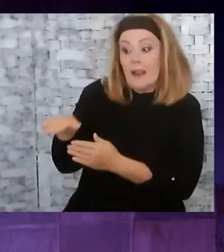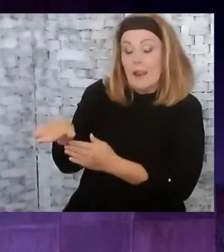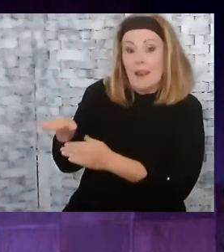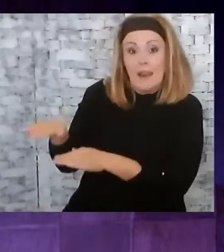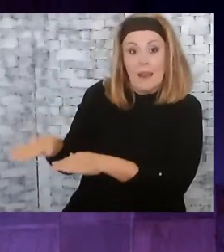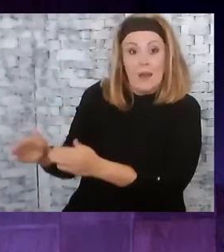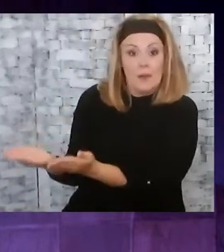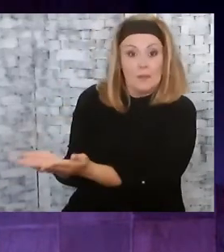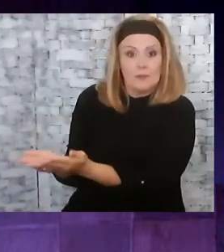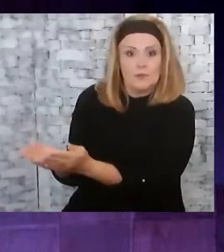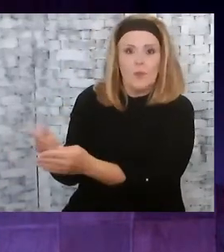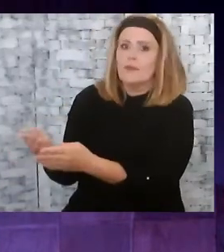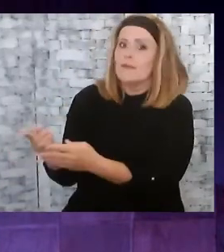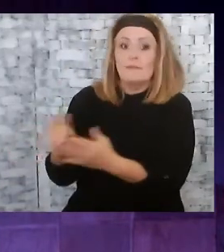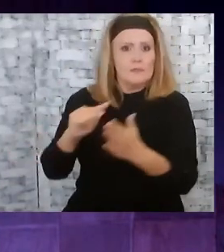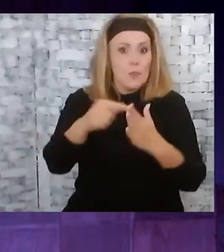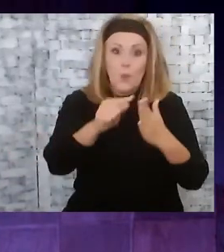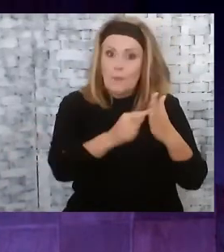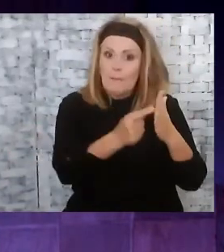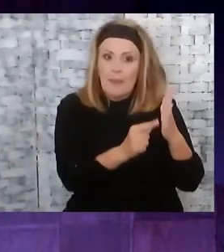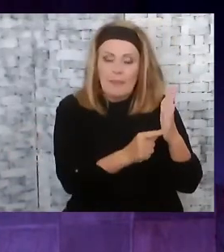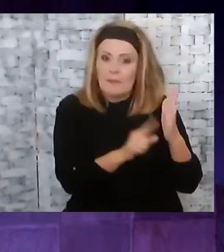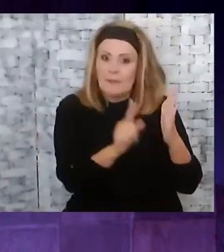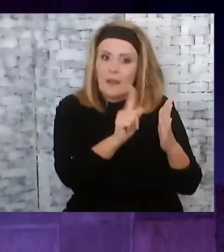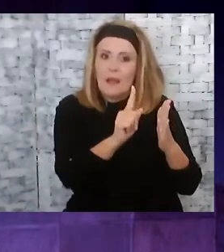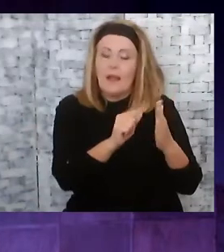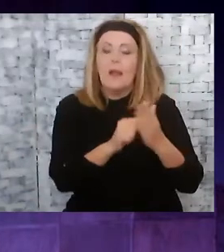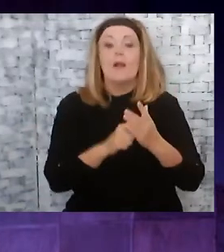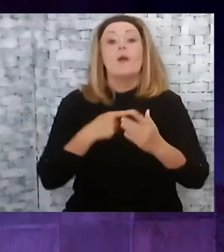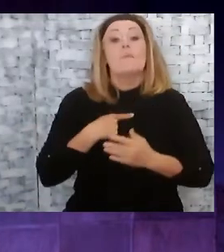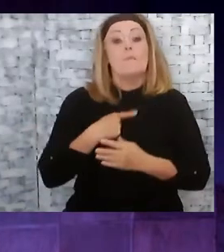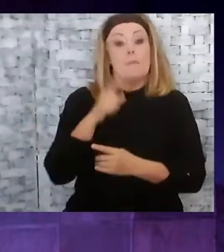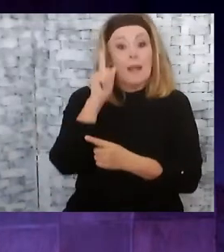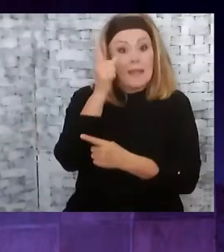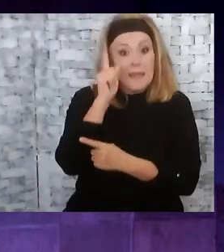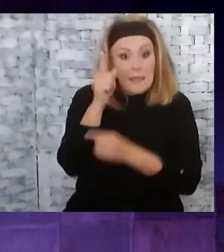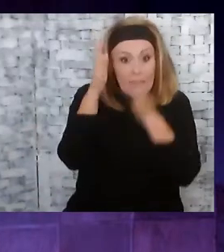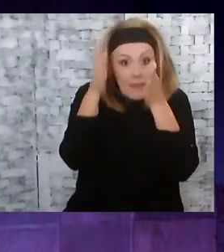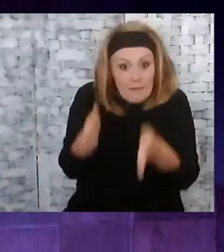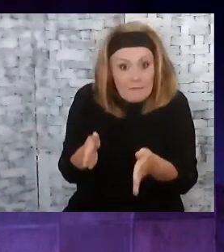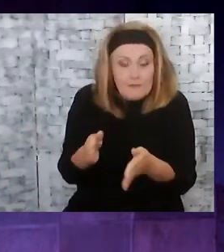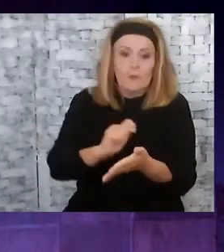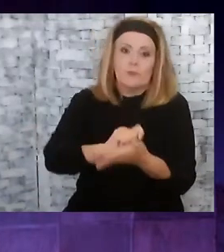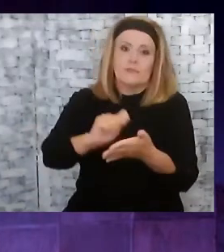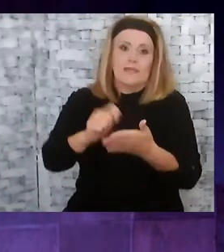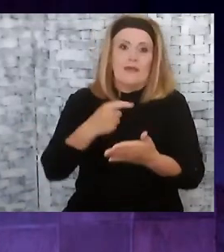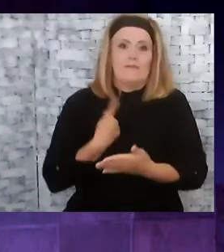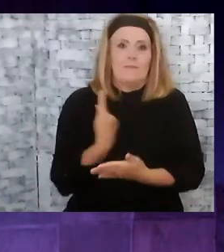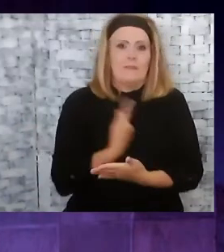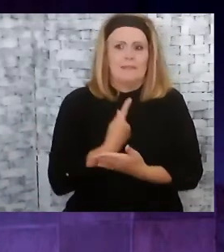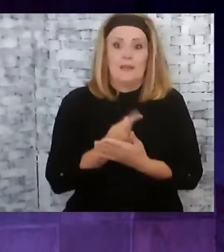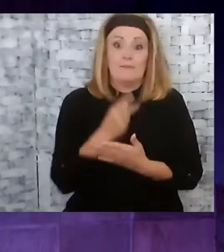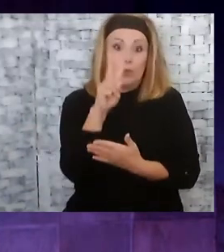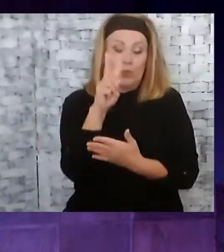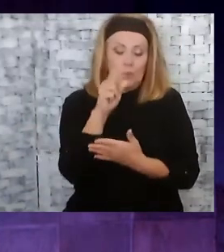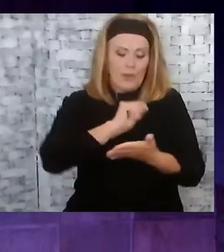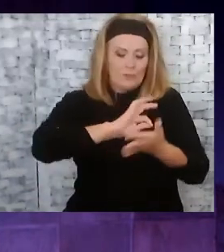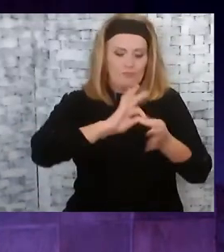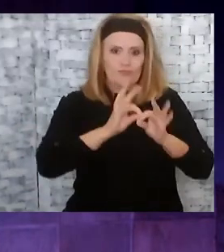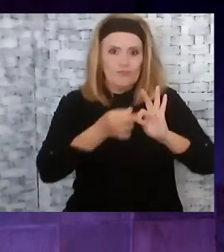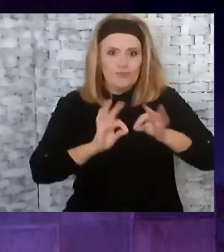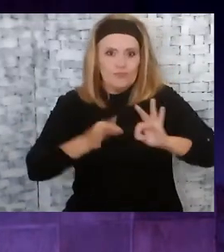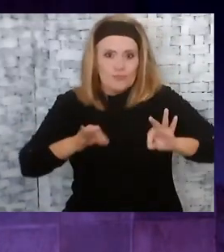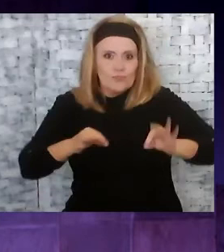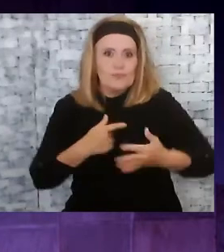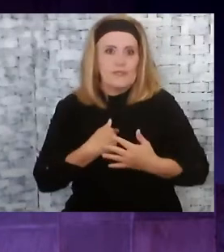oor die punte nie. Dit was my klasonderwyser het iets oor my geskryf. Daar het dit baie min, net 2 sinnetjies, maar iets. En